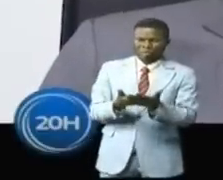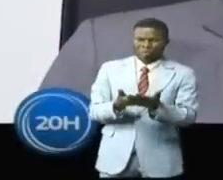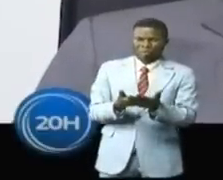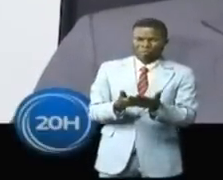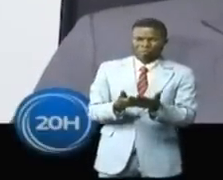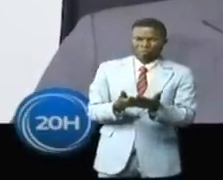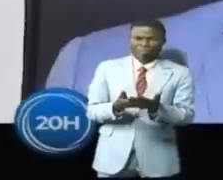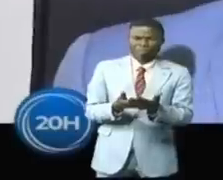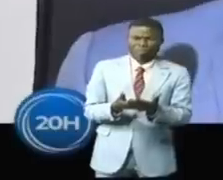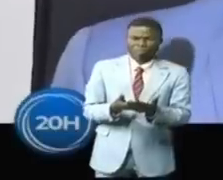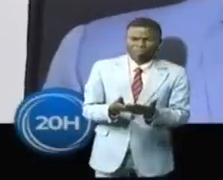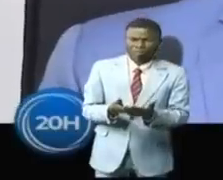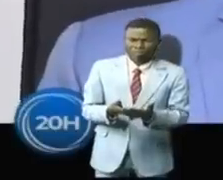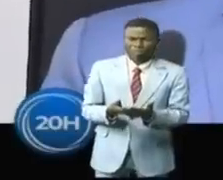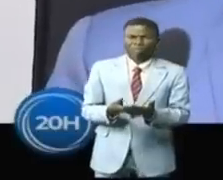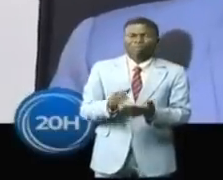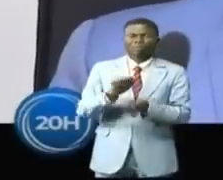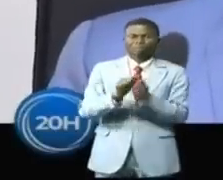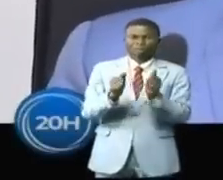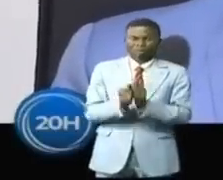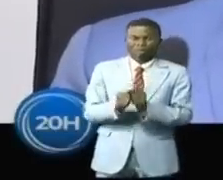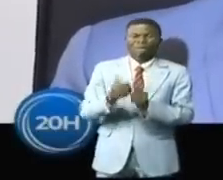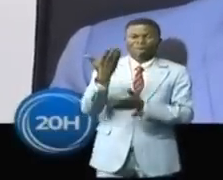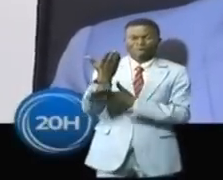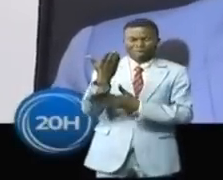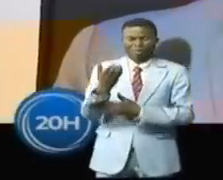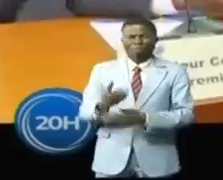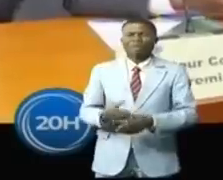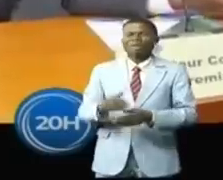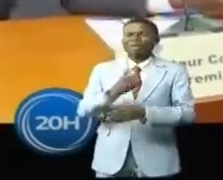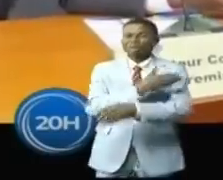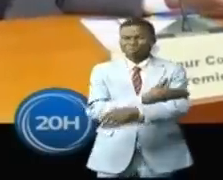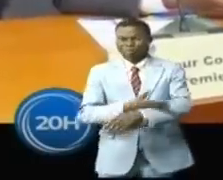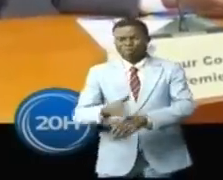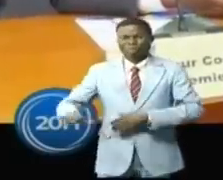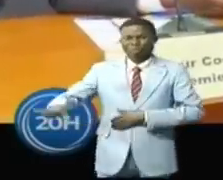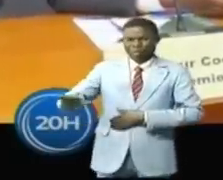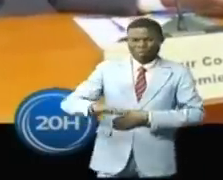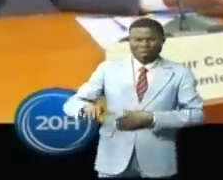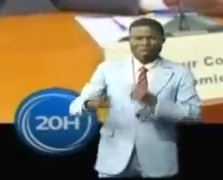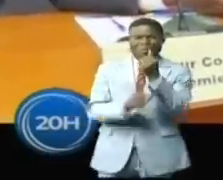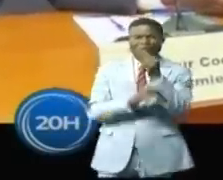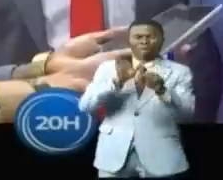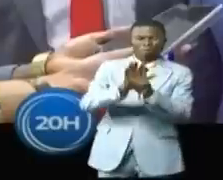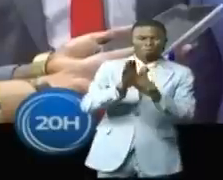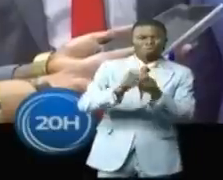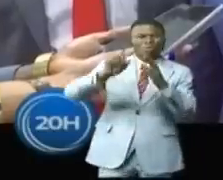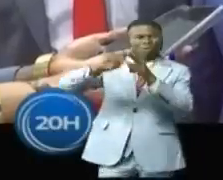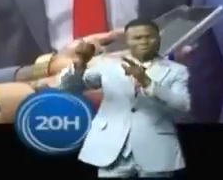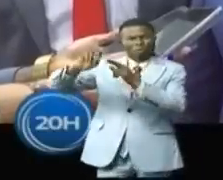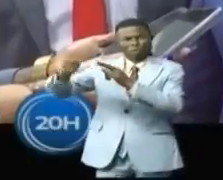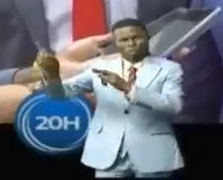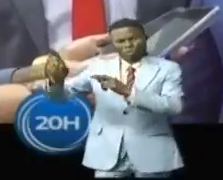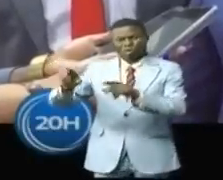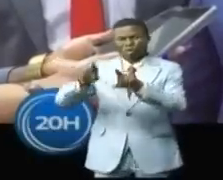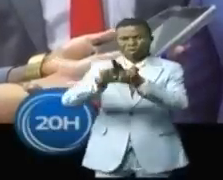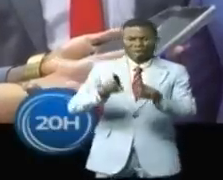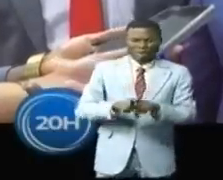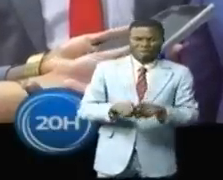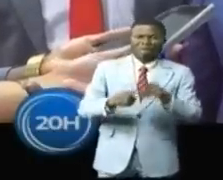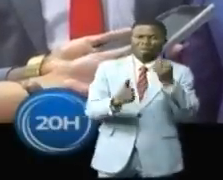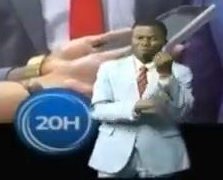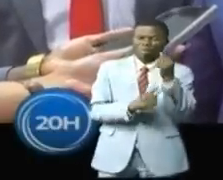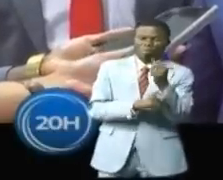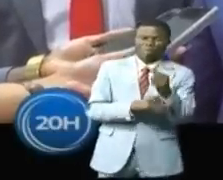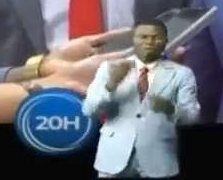de l'invasion de notre pays. Il y a beaucoup de déplacés internes, le nombre est de plus